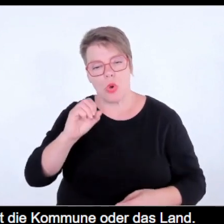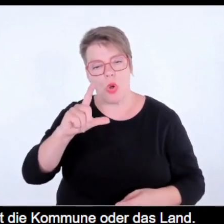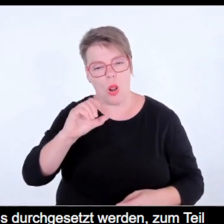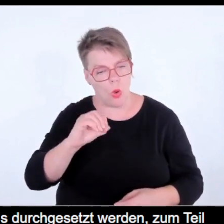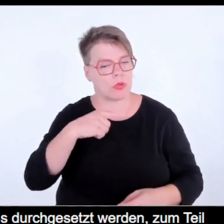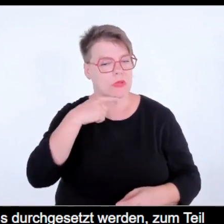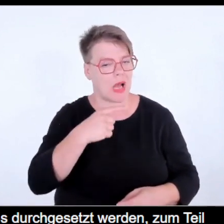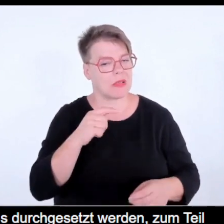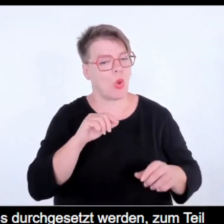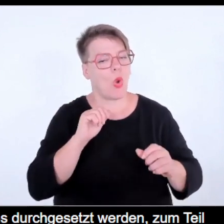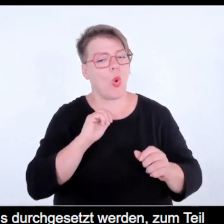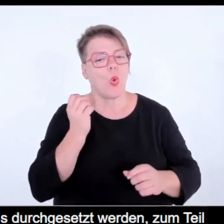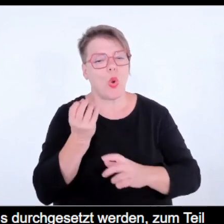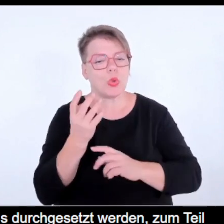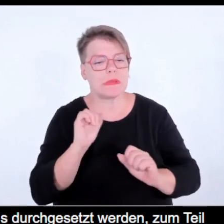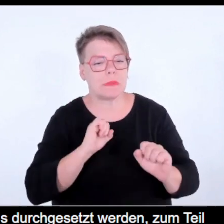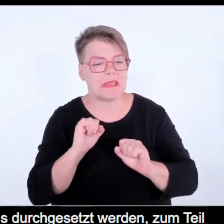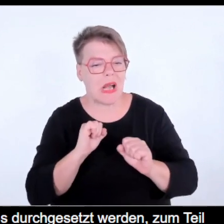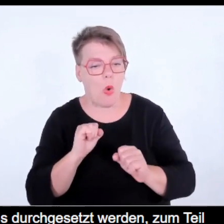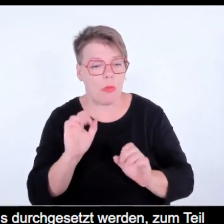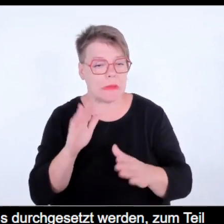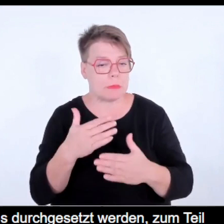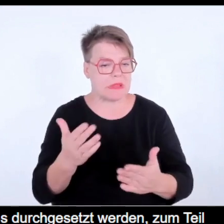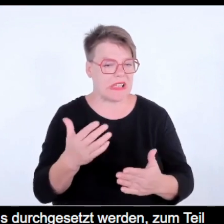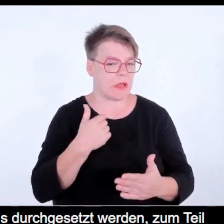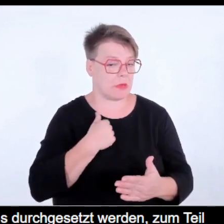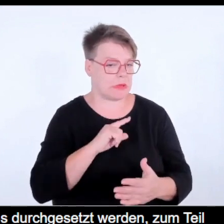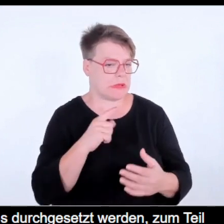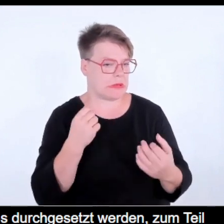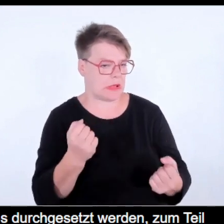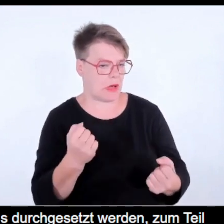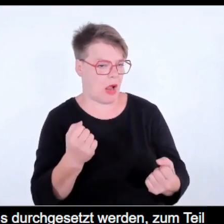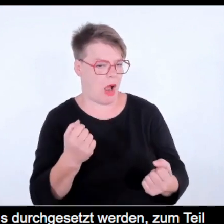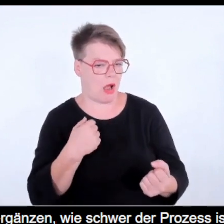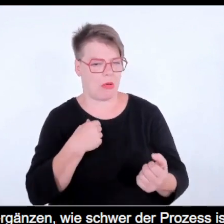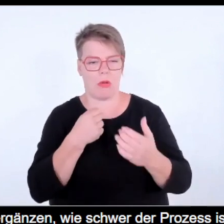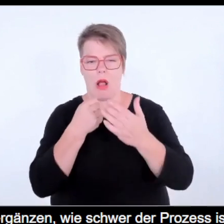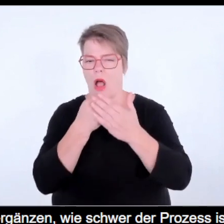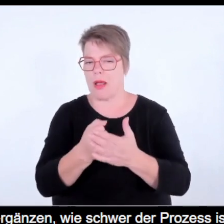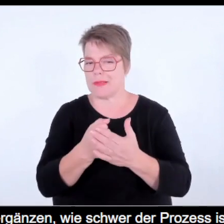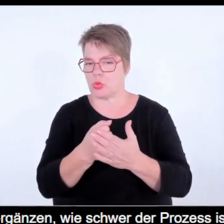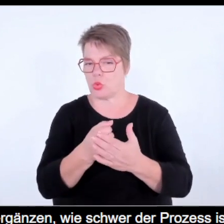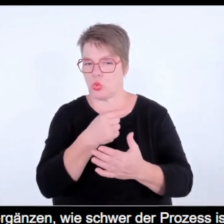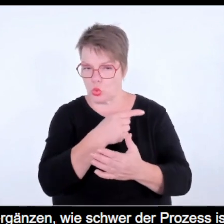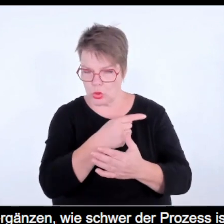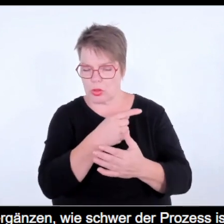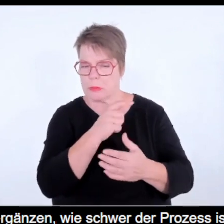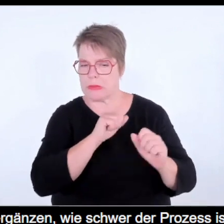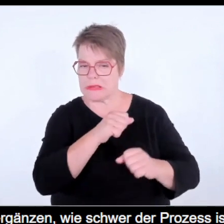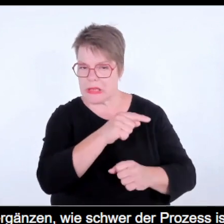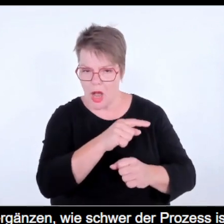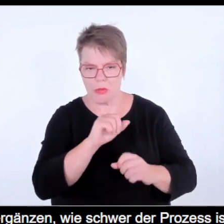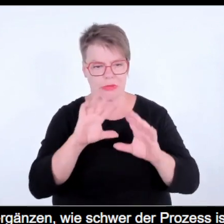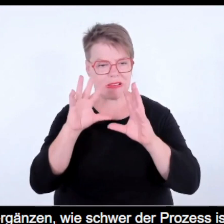Prozess gerne anstoßen. Bayern soll auf Dauer schlanke und digitaler werden. Das ist ja das Ziel. Aber wir müssen natürlich auch mal unseren eigenen Ansprüchen erleben. Wir wünschen uns gern